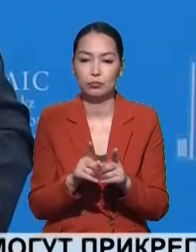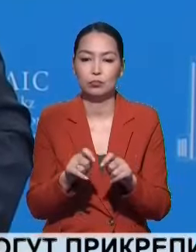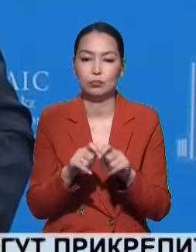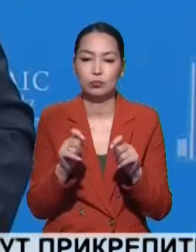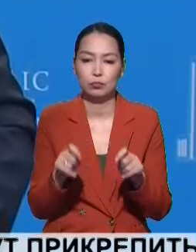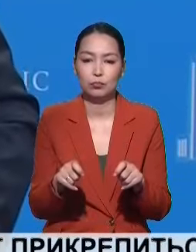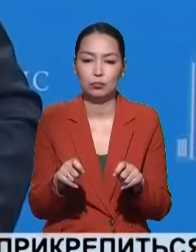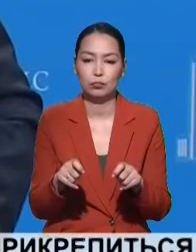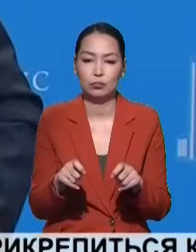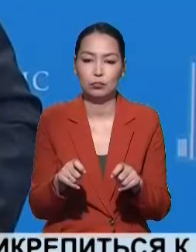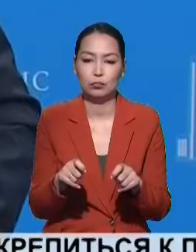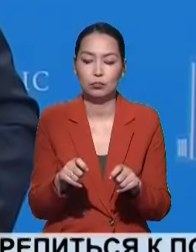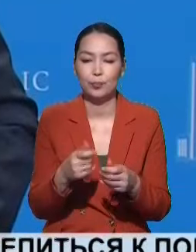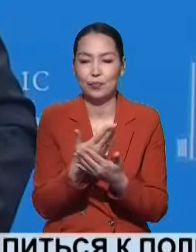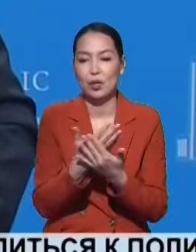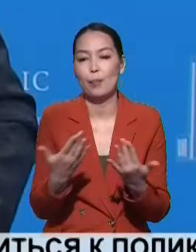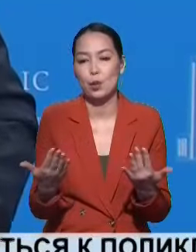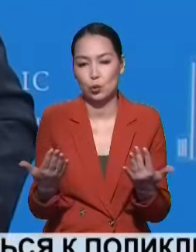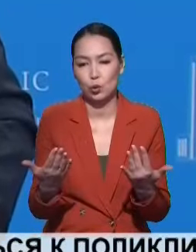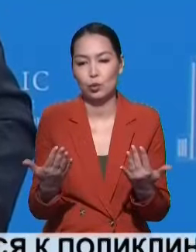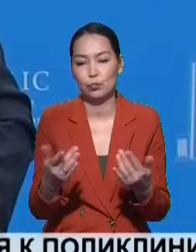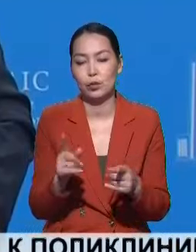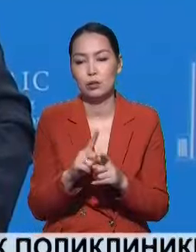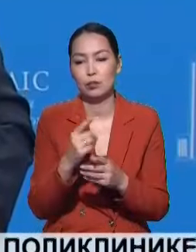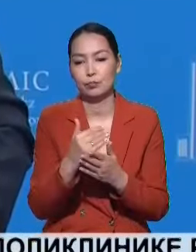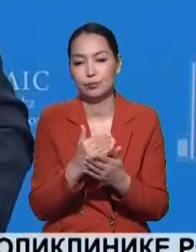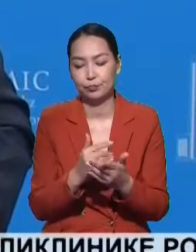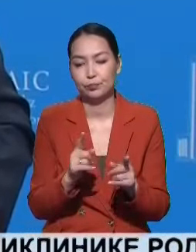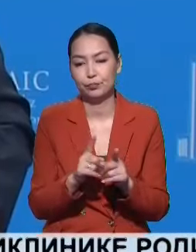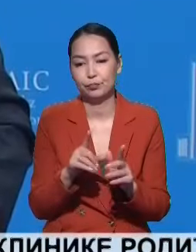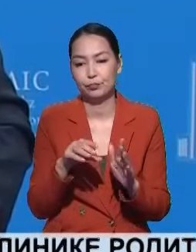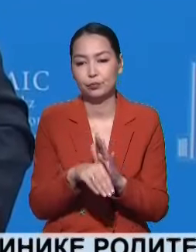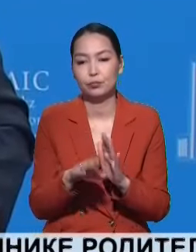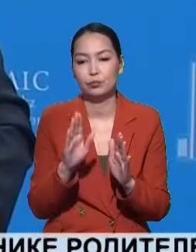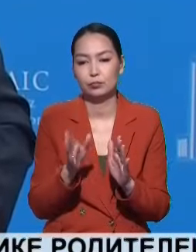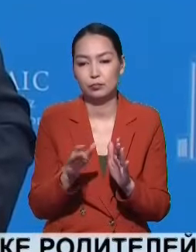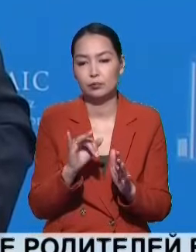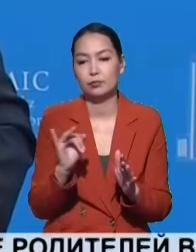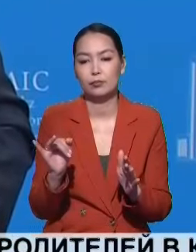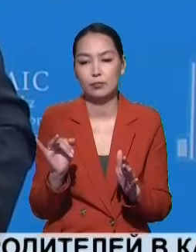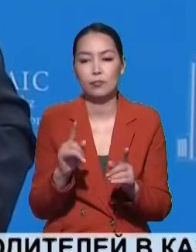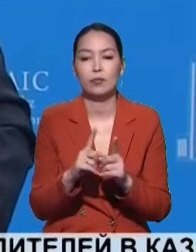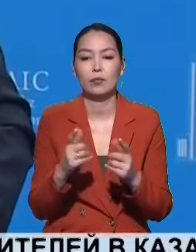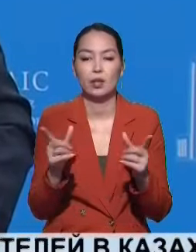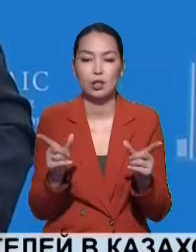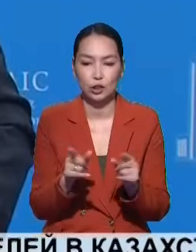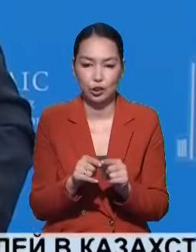исключаются определенные этапы обжалования и сокращаются